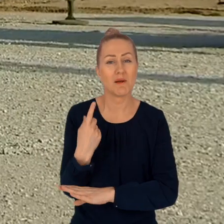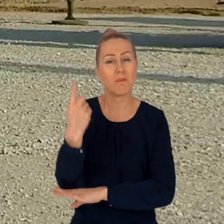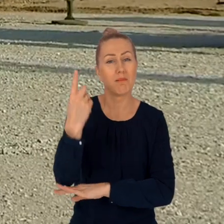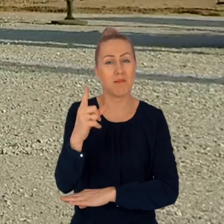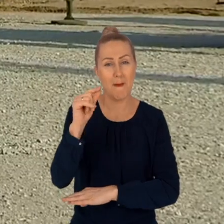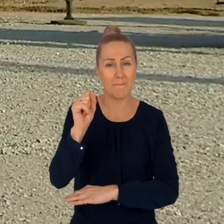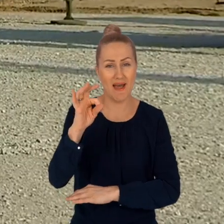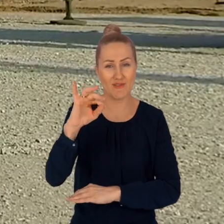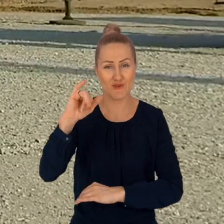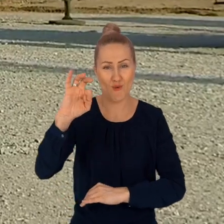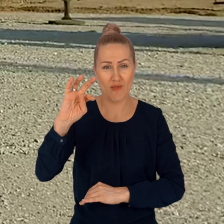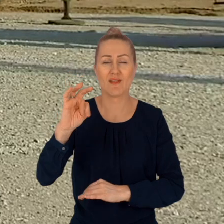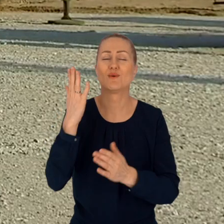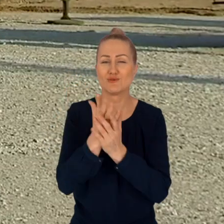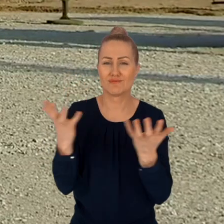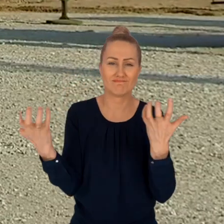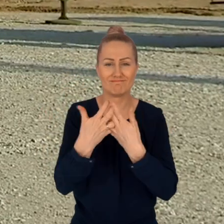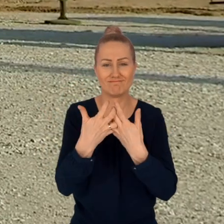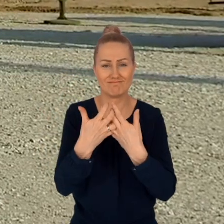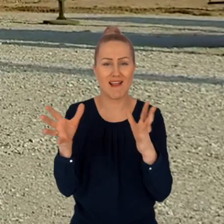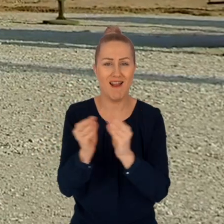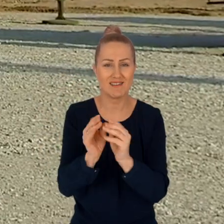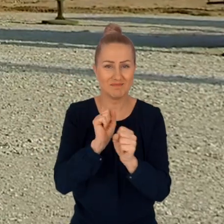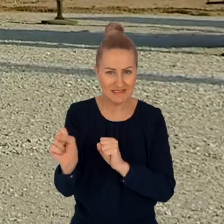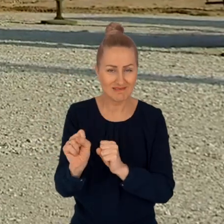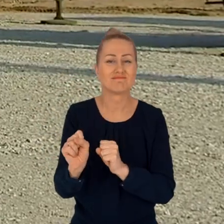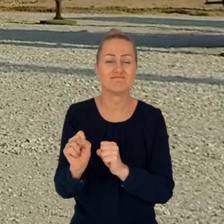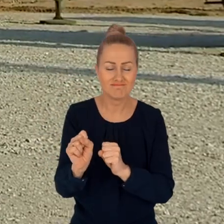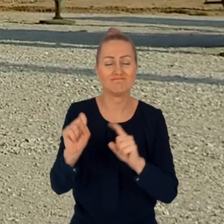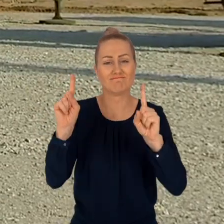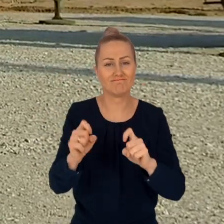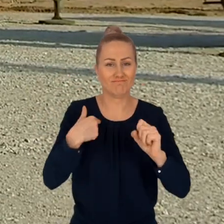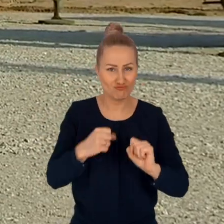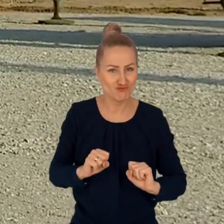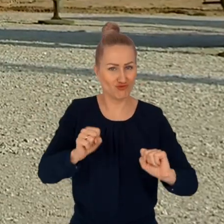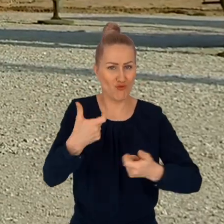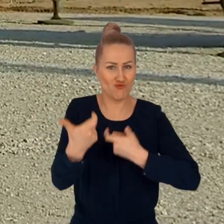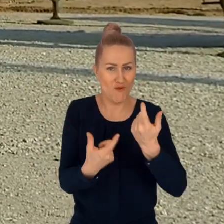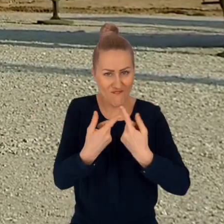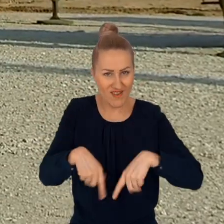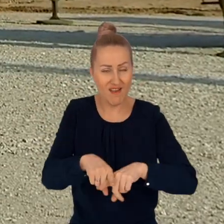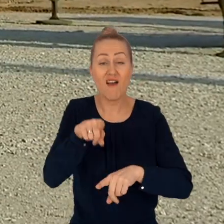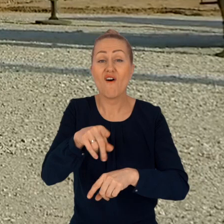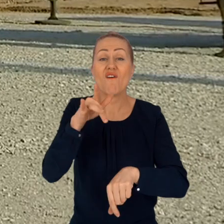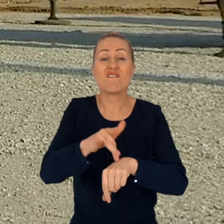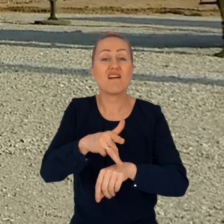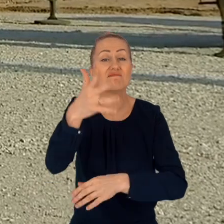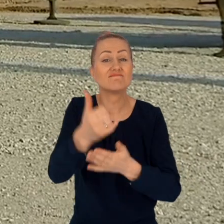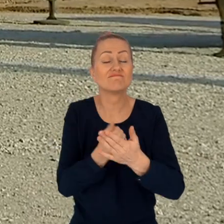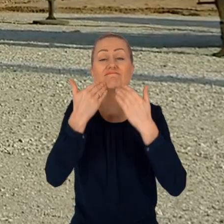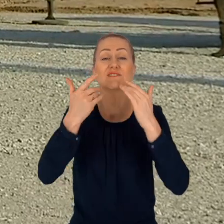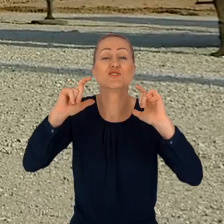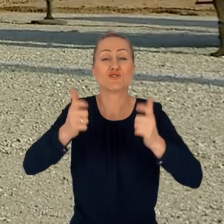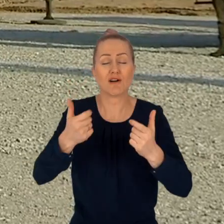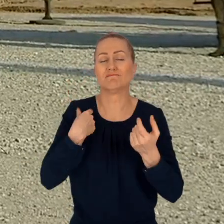są już integrowane. Przystępujemy do działań, których rezultatem będzie stworzenie